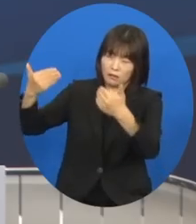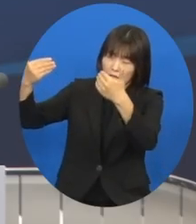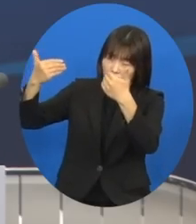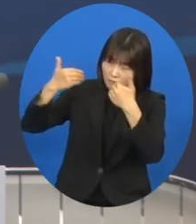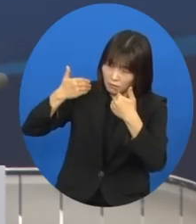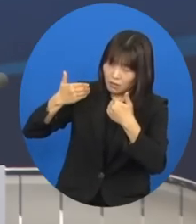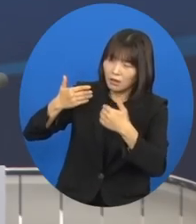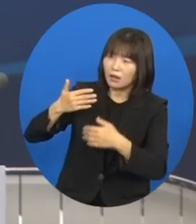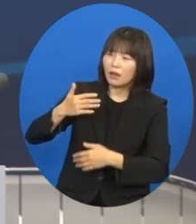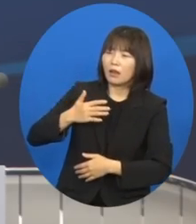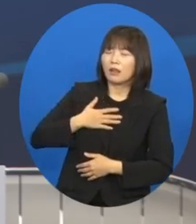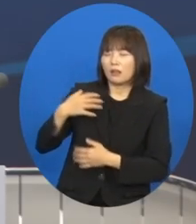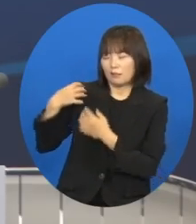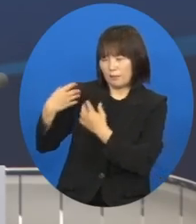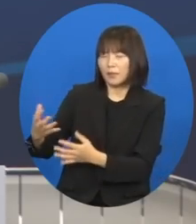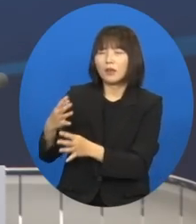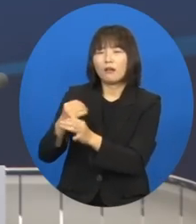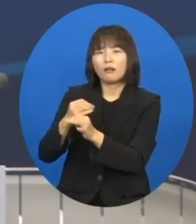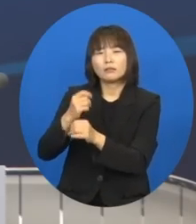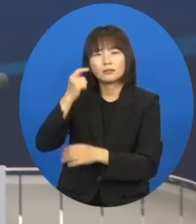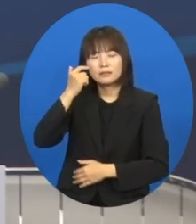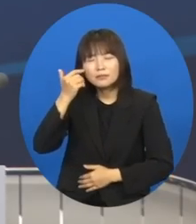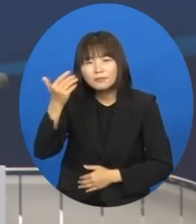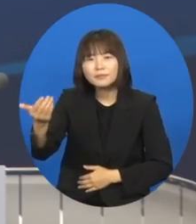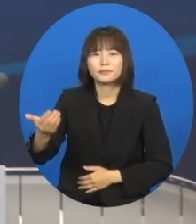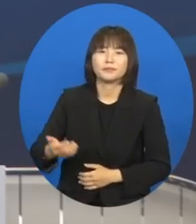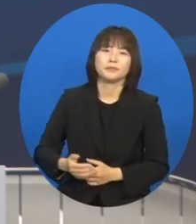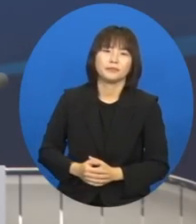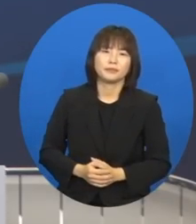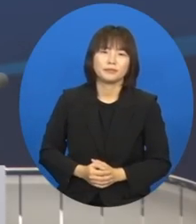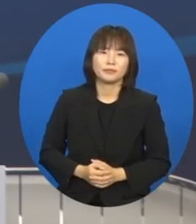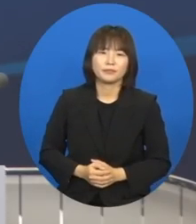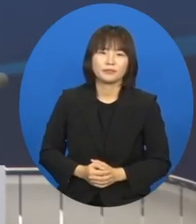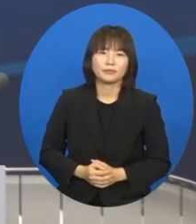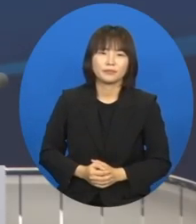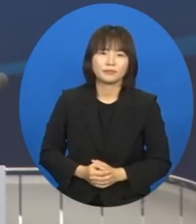놓지 아니시기를 어느 때까지 하시리이까